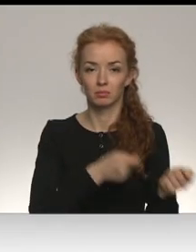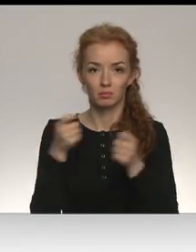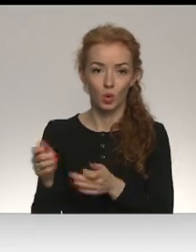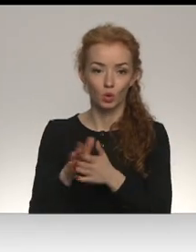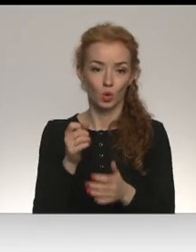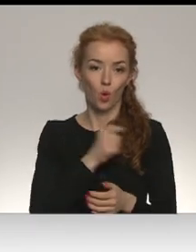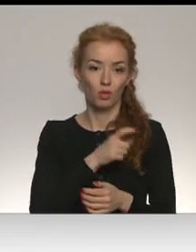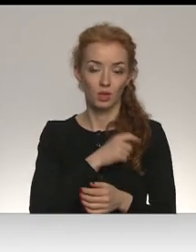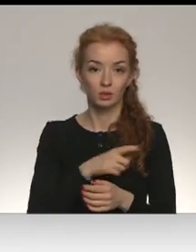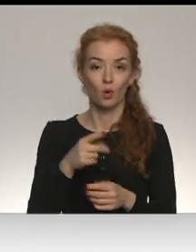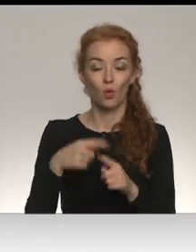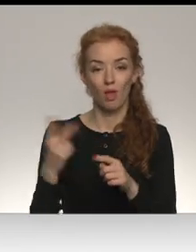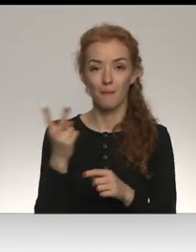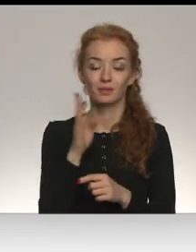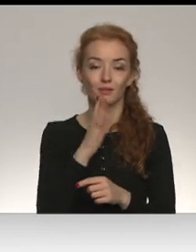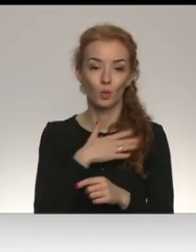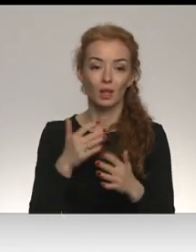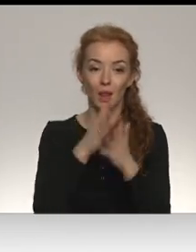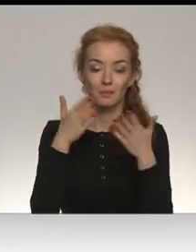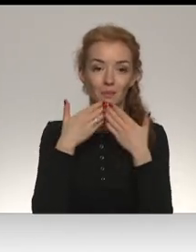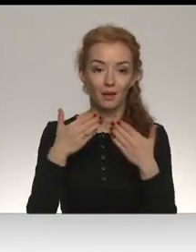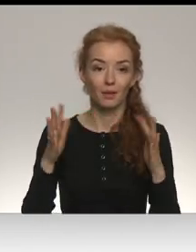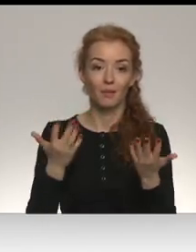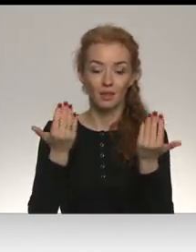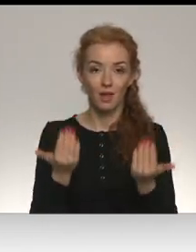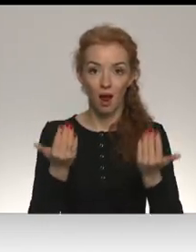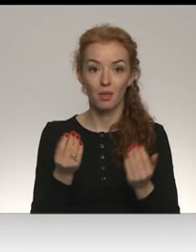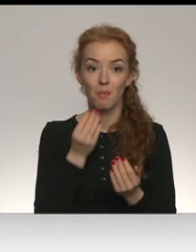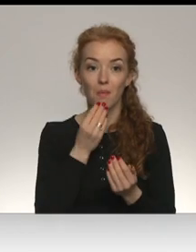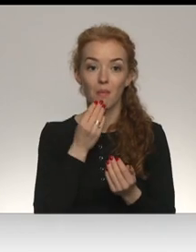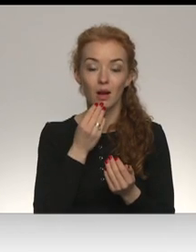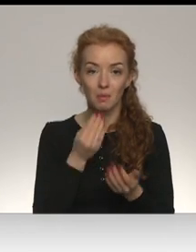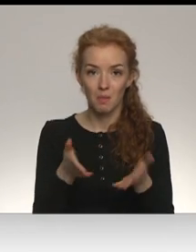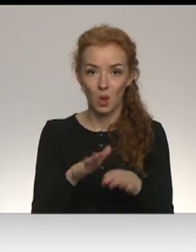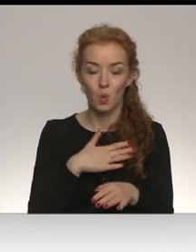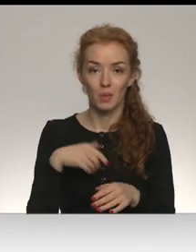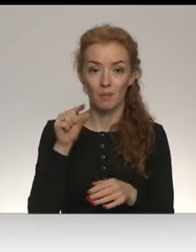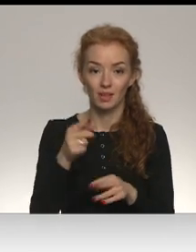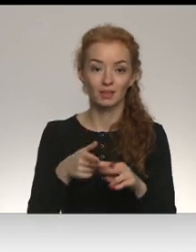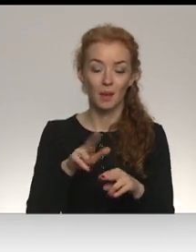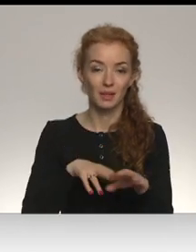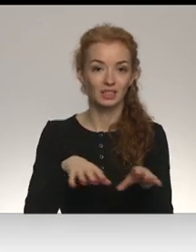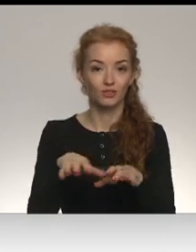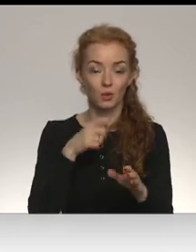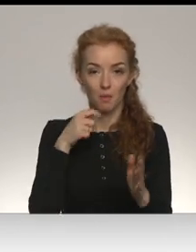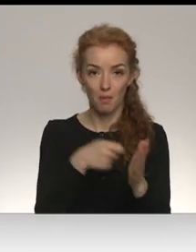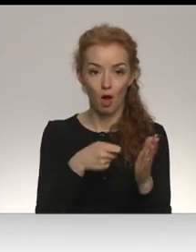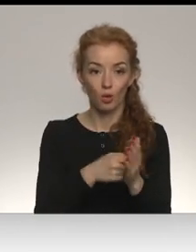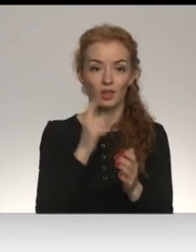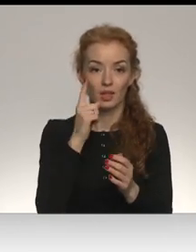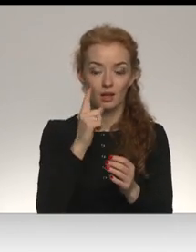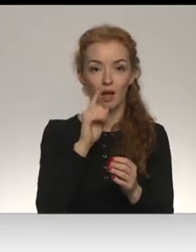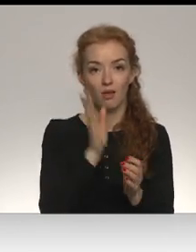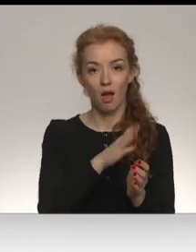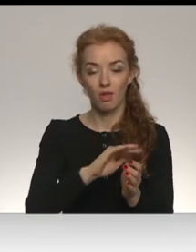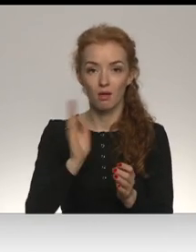Odesā. Inna un Aļina par to ir ļoti pateicīgas, bet tagad barības esot palicis pavisam maz. Tāpēc dzīvniekus barojot tikai katru